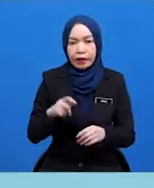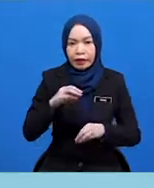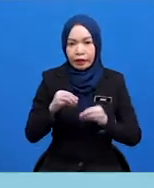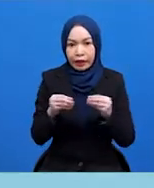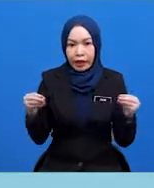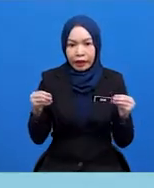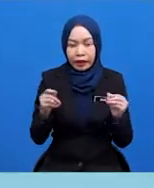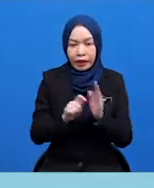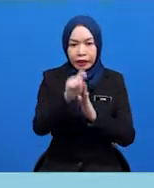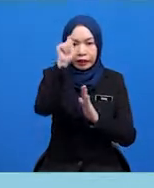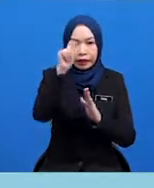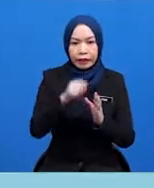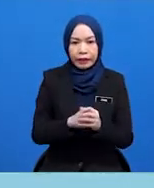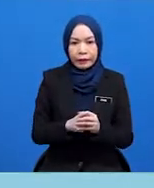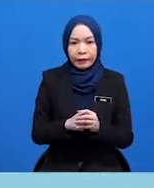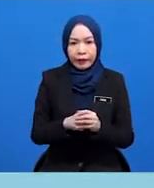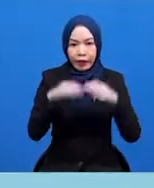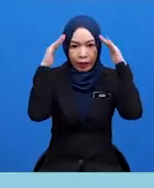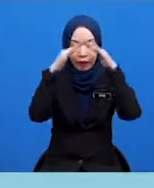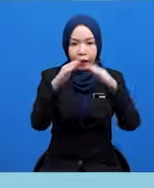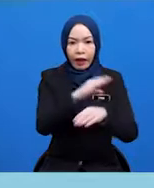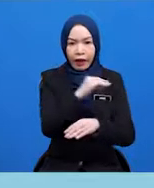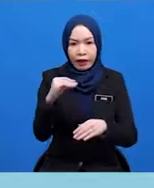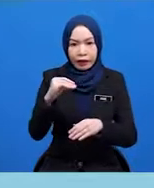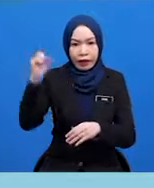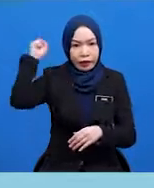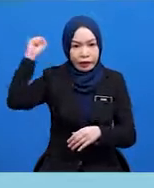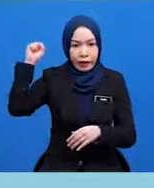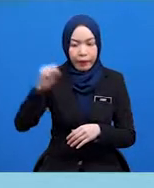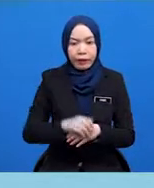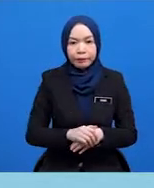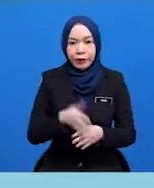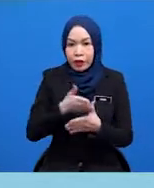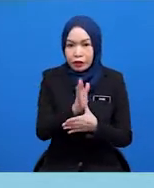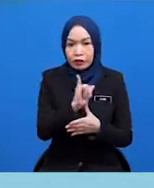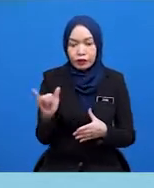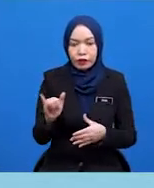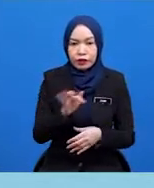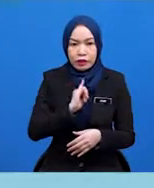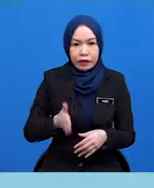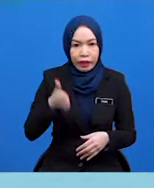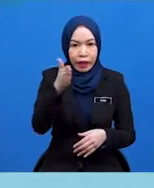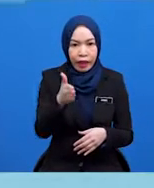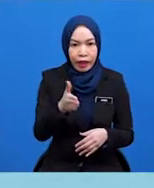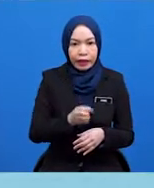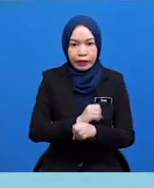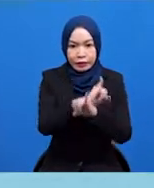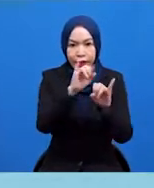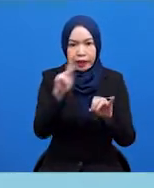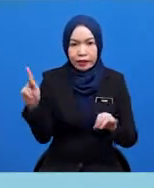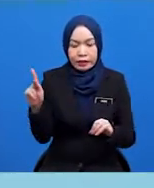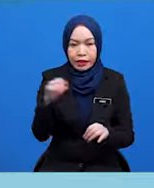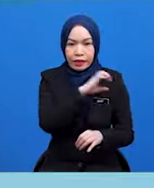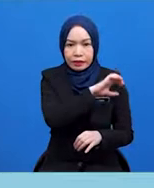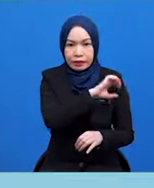Pahang dan tanah tinggi Kundasang di Sabah. Seterusnya, saya akan menghuraikan tentang